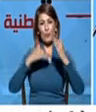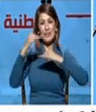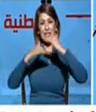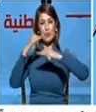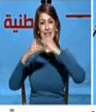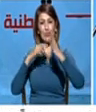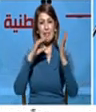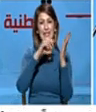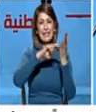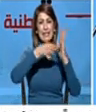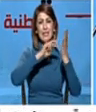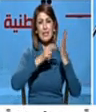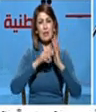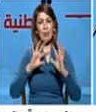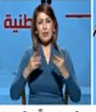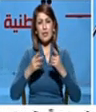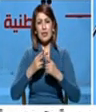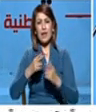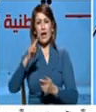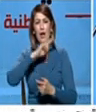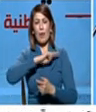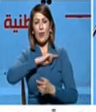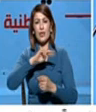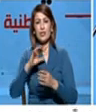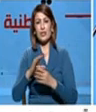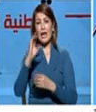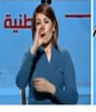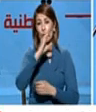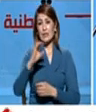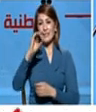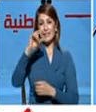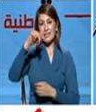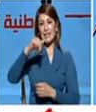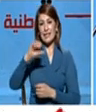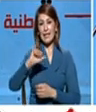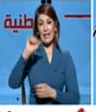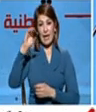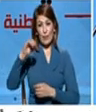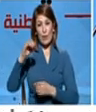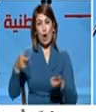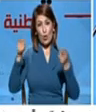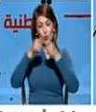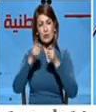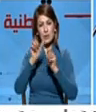والتقنيه اولا على مستوى الصندوق الوطني للتامين على المرض مشكورين اتخذوا جمله من الاجراءات الاستثنائيه